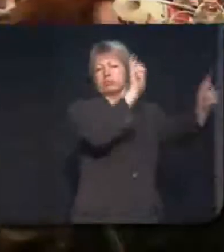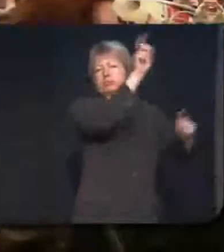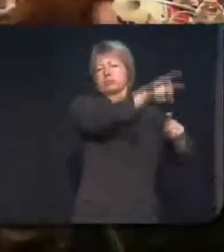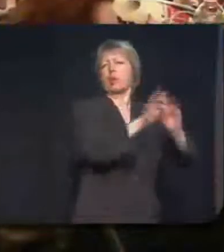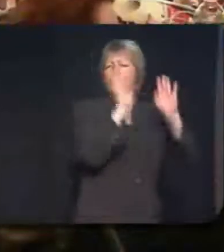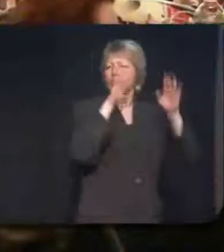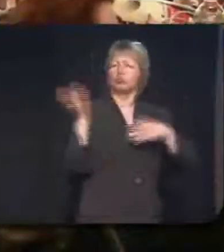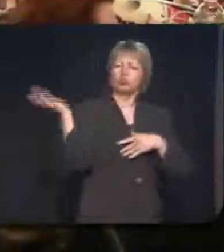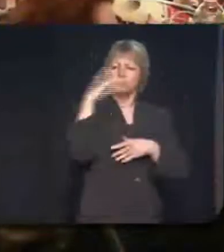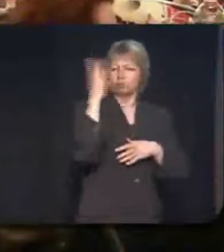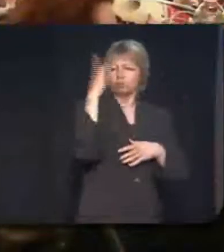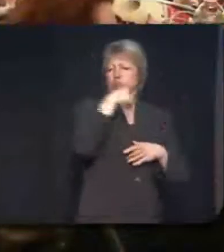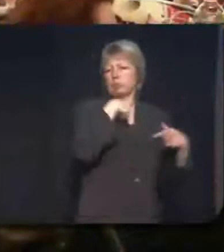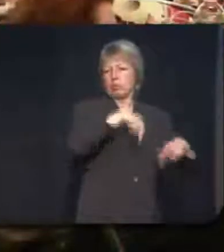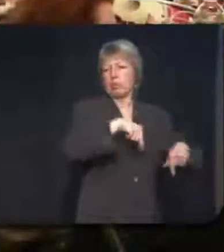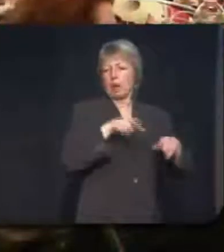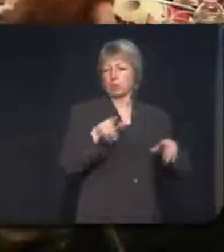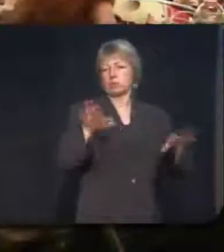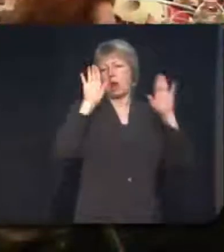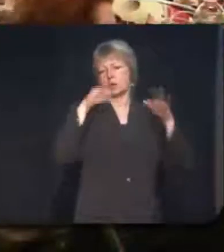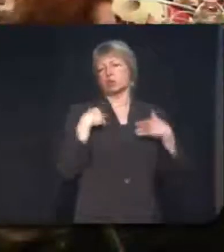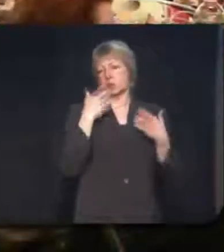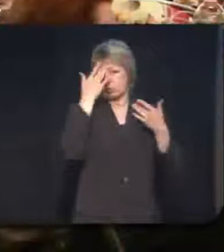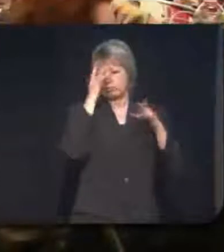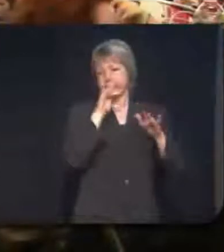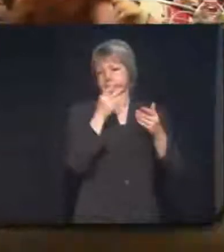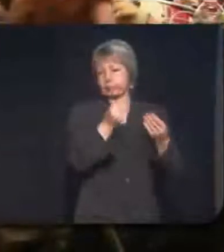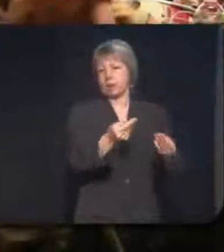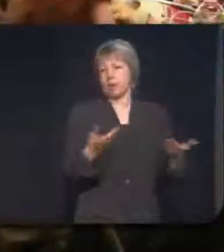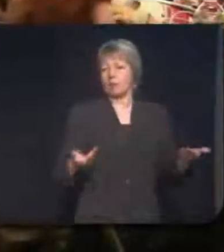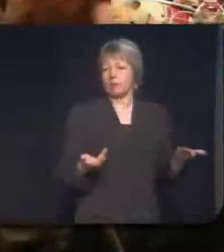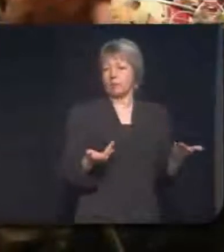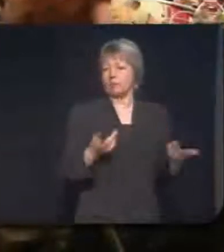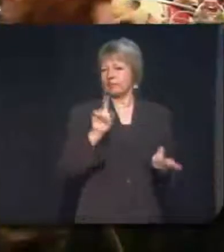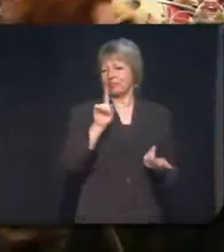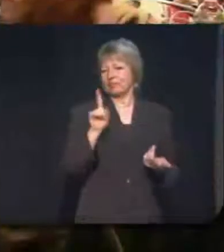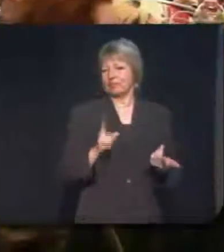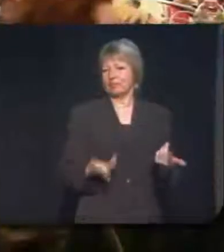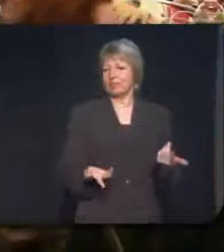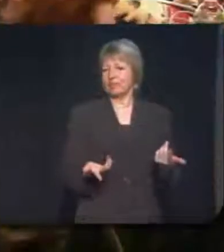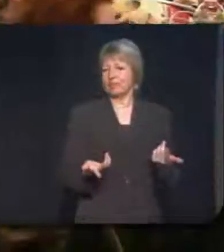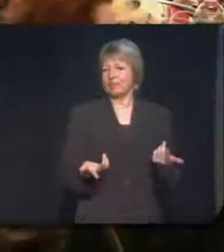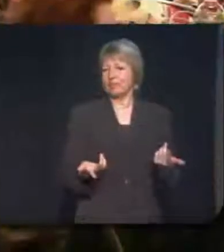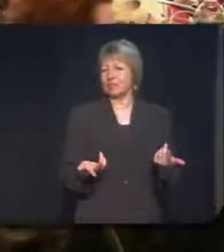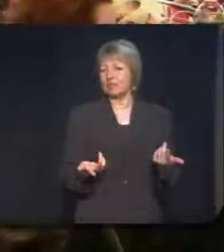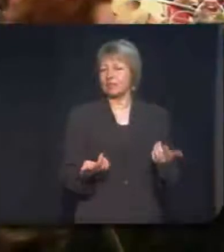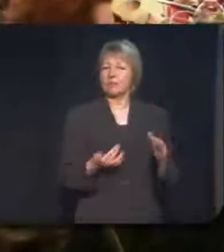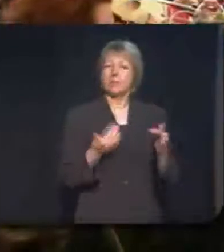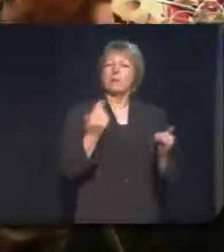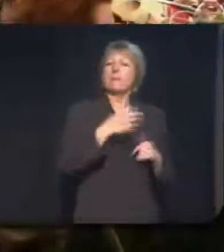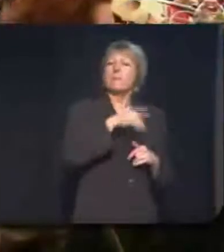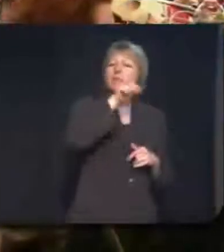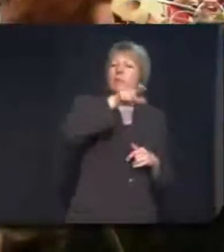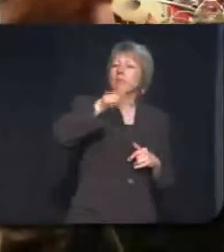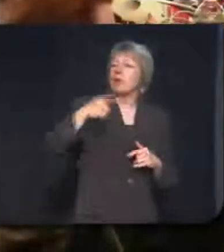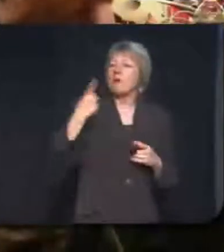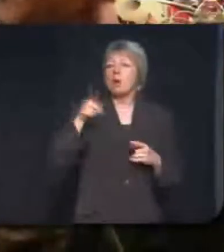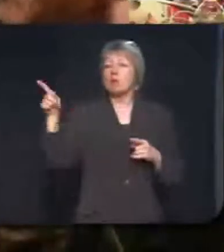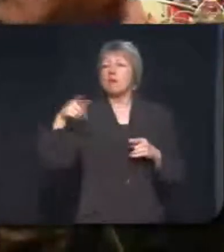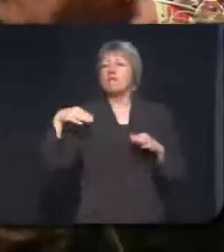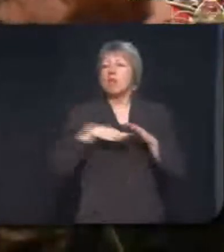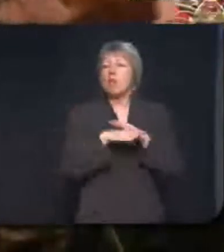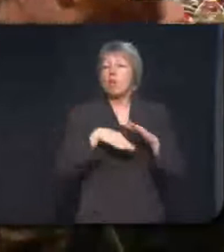okay ihr könnt ja zu uns kommen und dann Asyl bekommen man muss sich klar machen die Menschen fliehen dort nicht